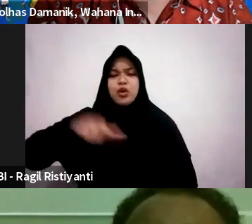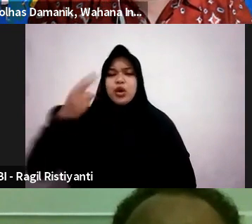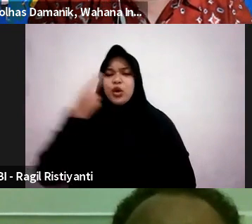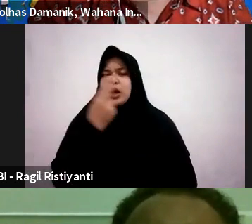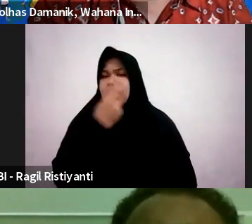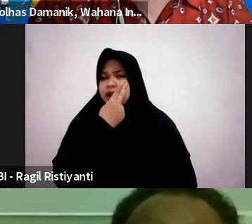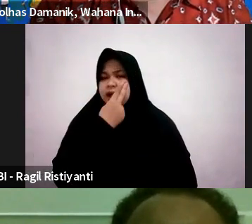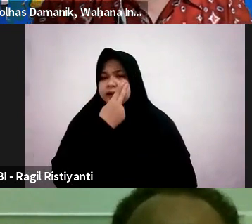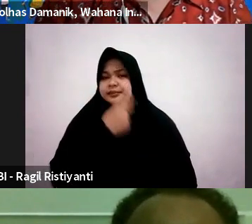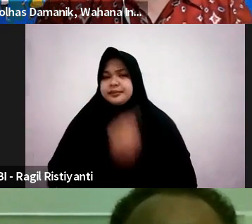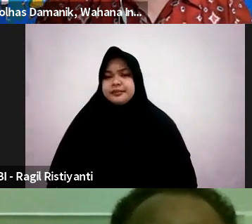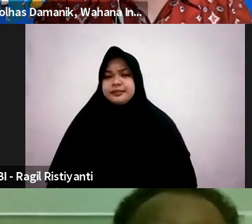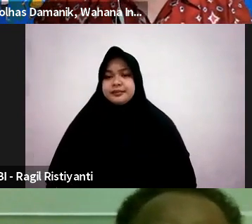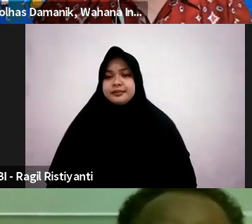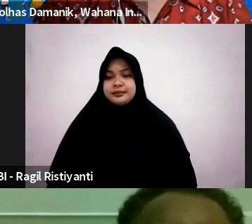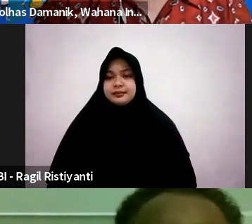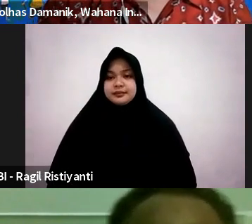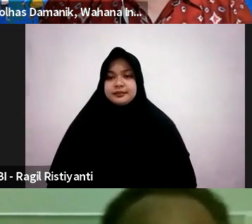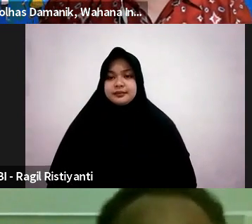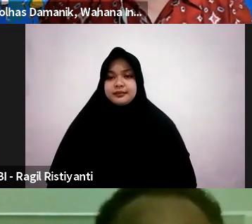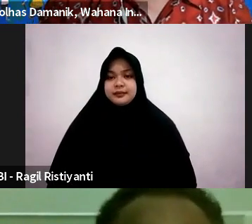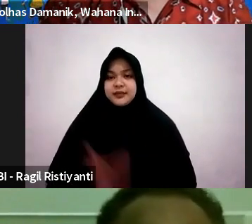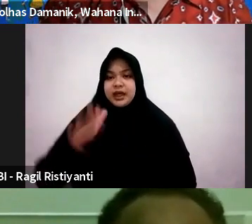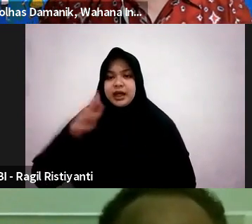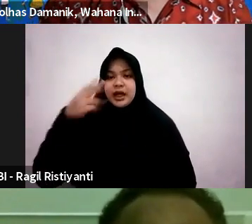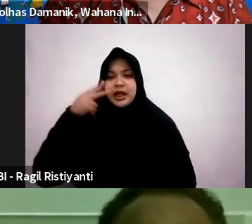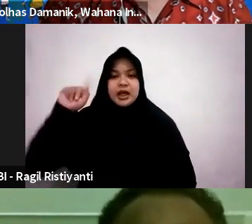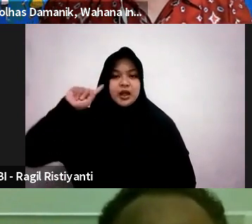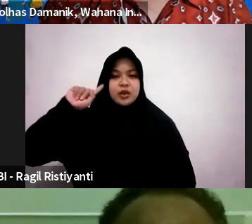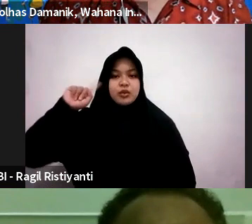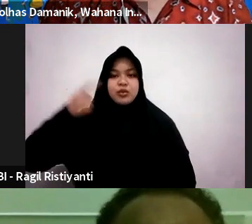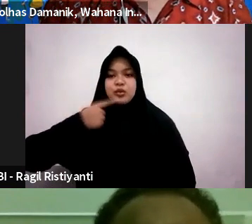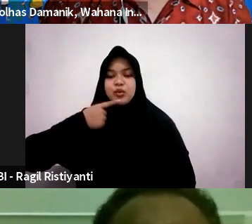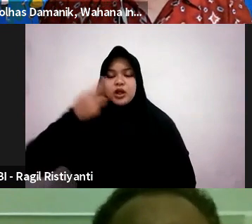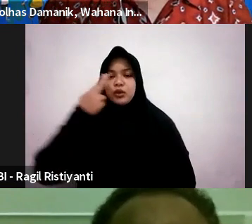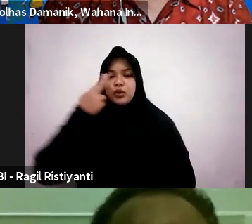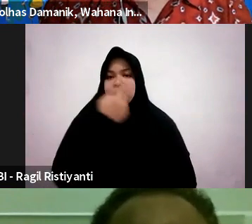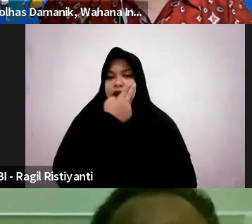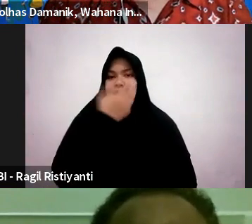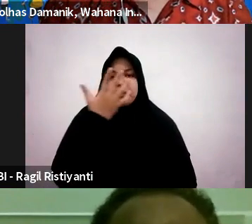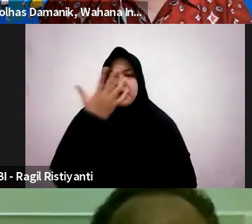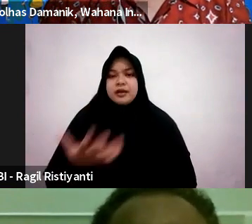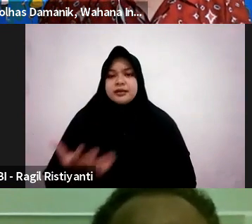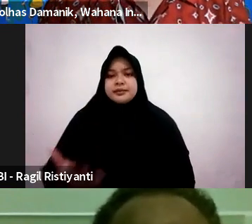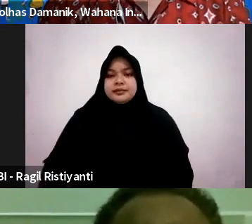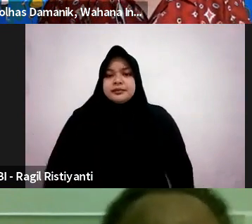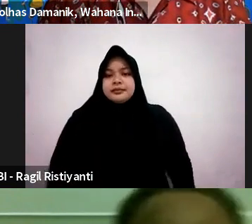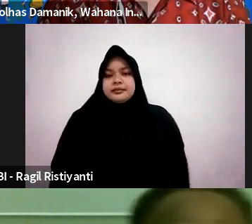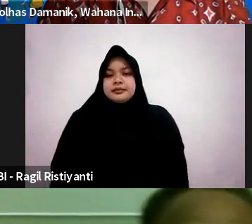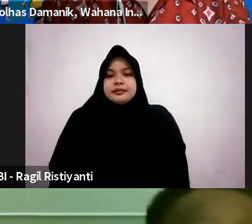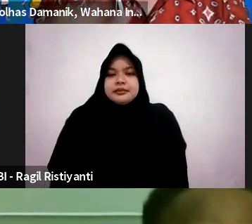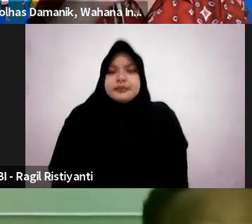karena rawinala ada duit lunak ya Jadi atatu ada yang tuna rungu dan tuna netra ada yang apa namanya eh